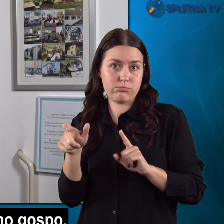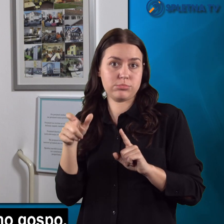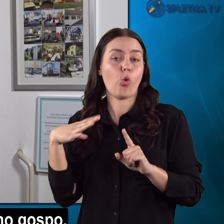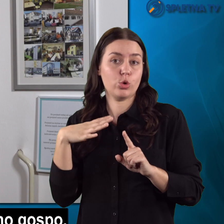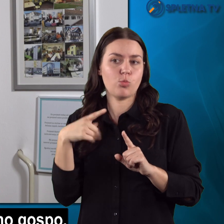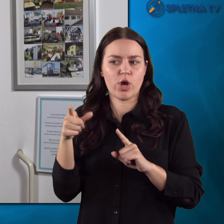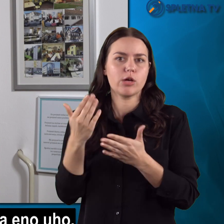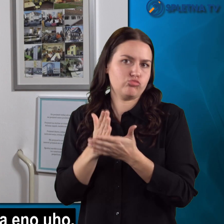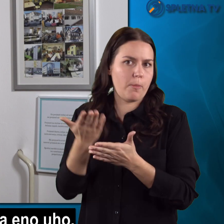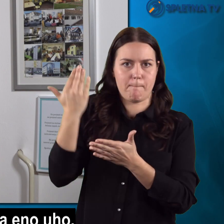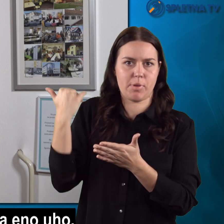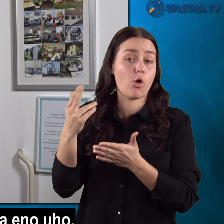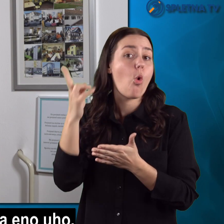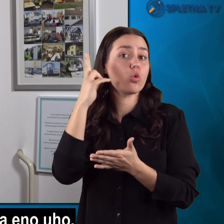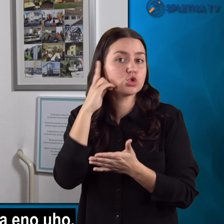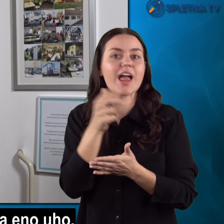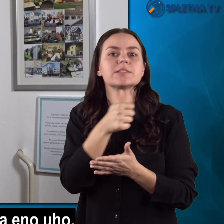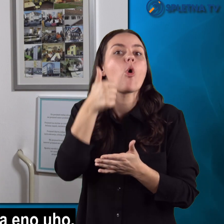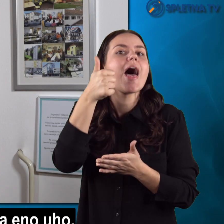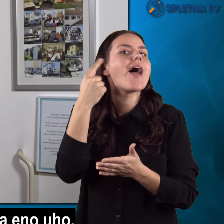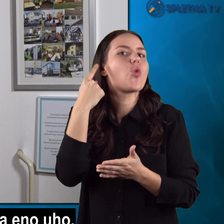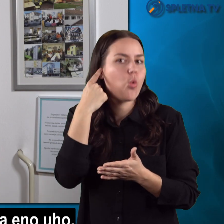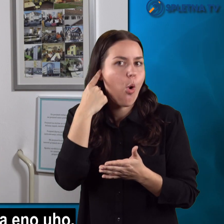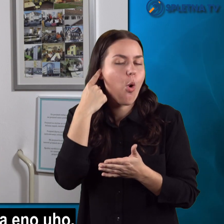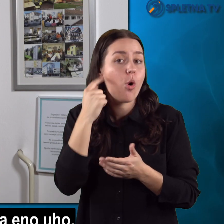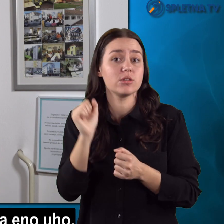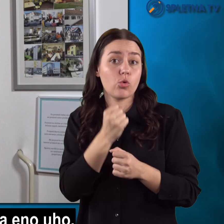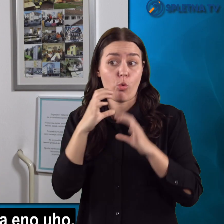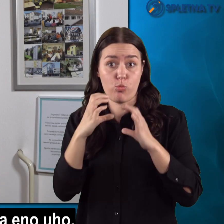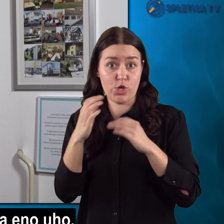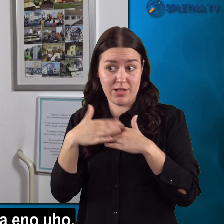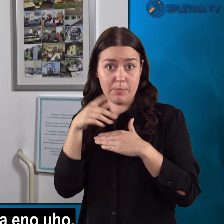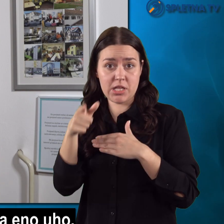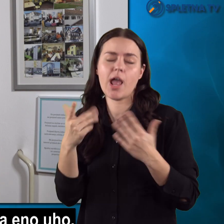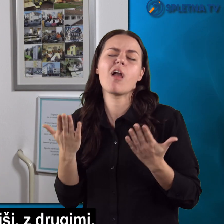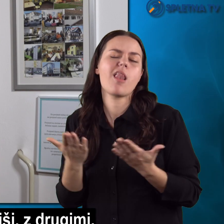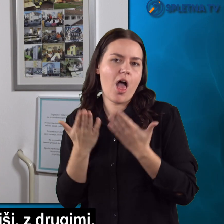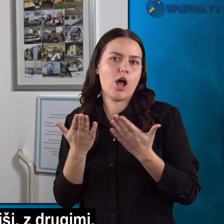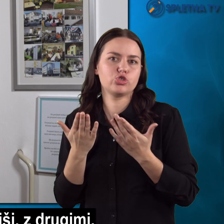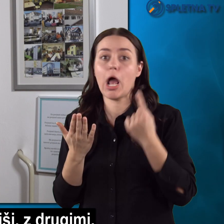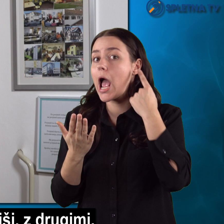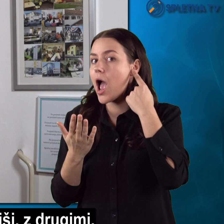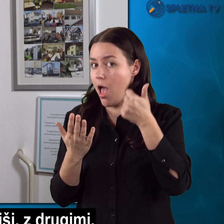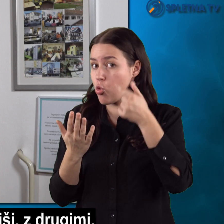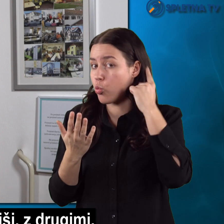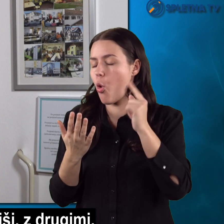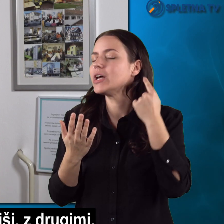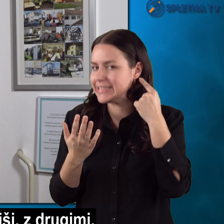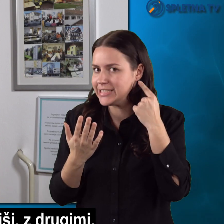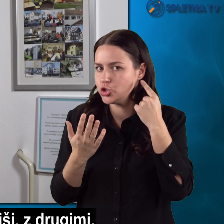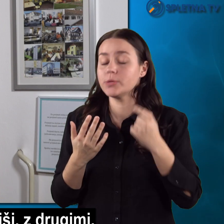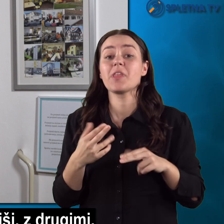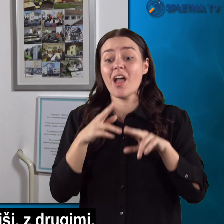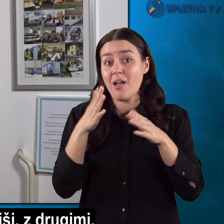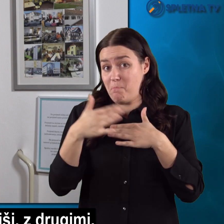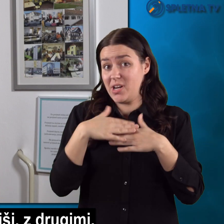predhodno oglušela, ampak samo na eno uho, tako da je komunikacija pri njej lažja, ker na eno uho sliši. Pri ostalih,